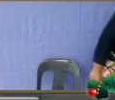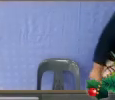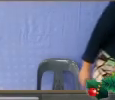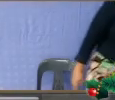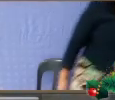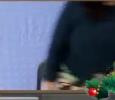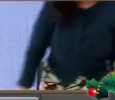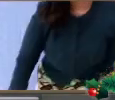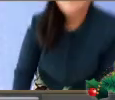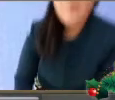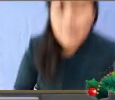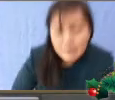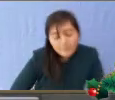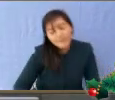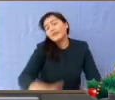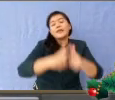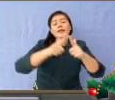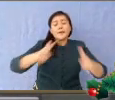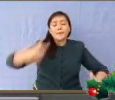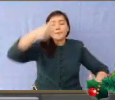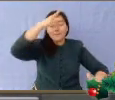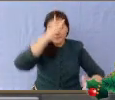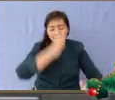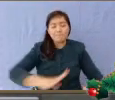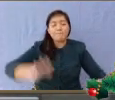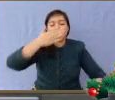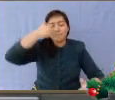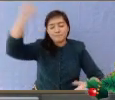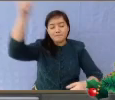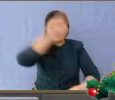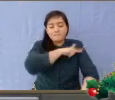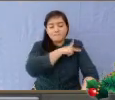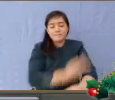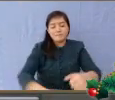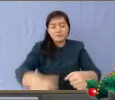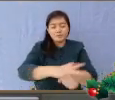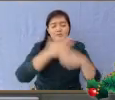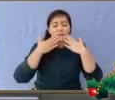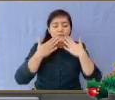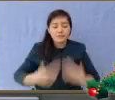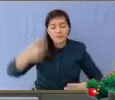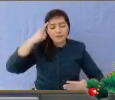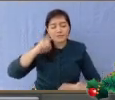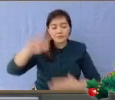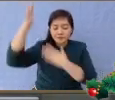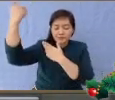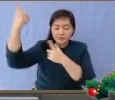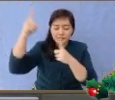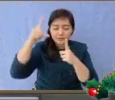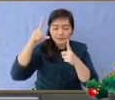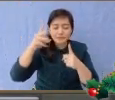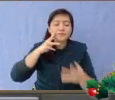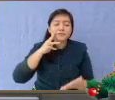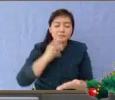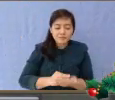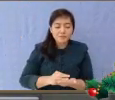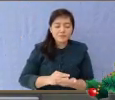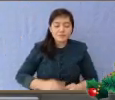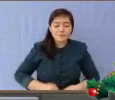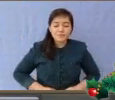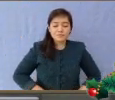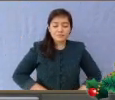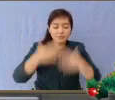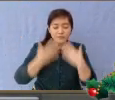Hilin Diyos sa mga pangyarihan sa lahat. Marami pong salamat, Panginoon, sa mensahe na ipinagkaloob niyo po sa amin. Salamat po, O Diyos, at muli